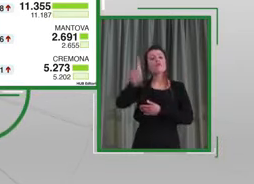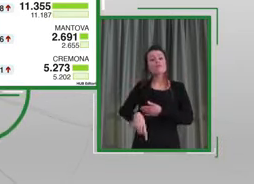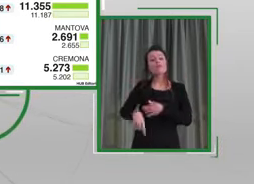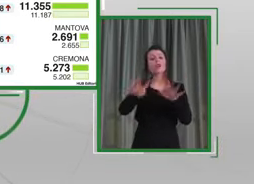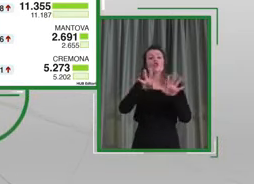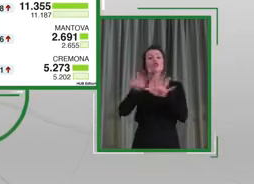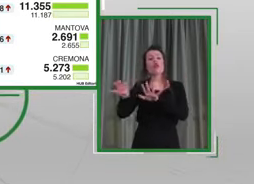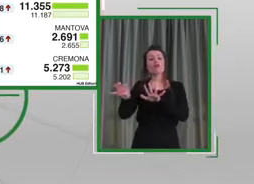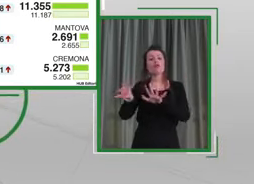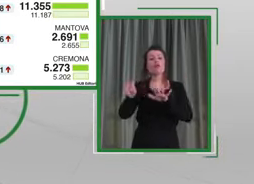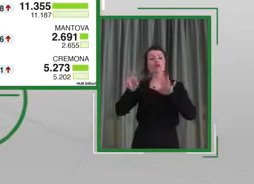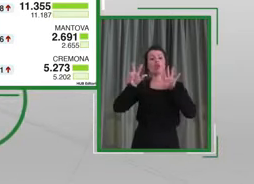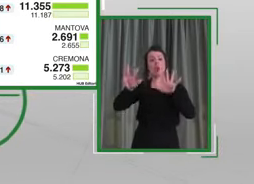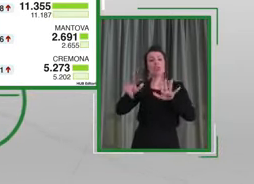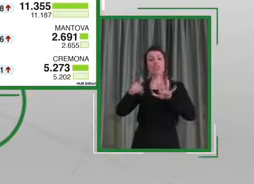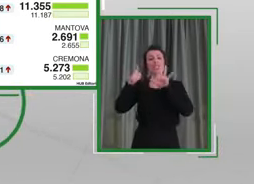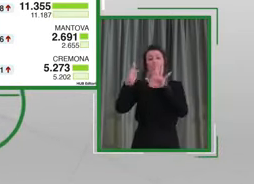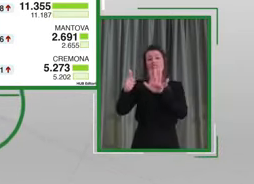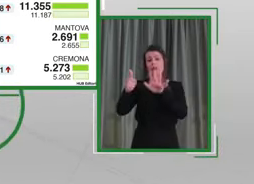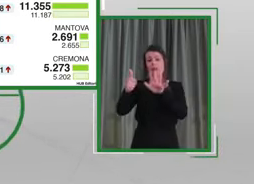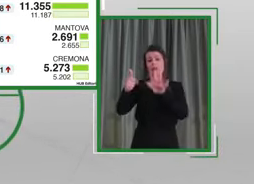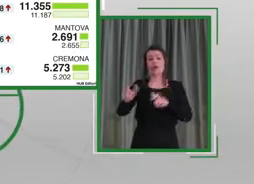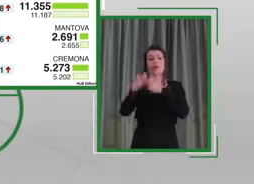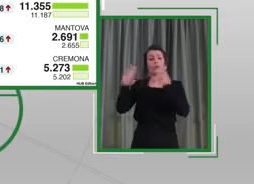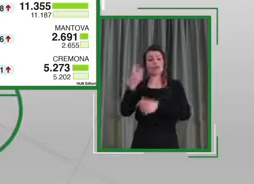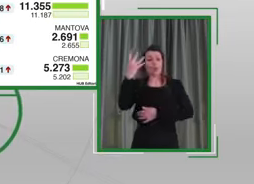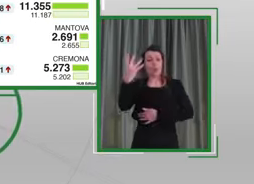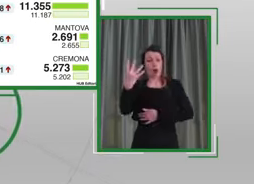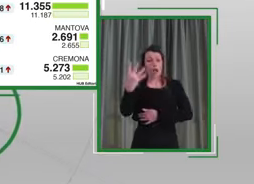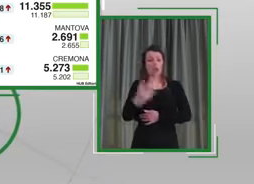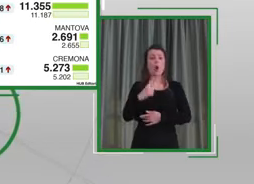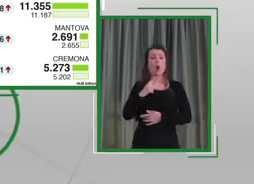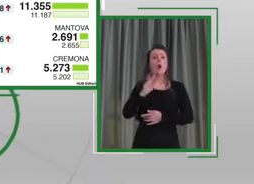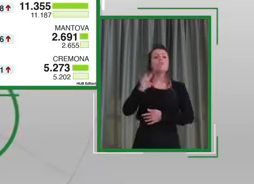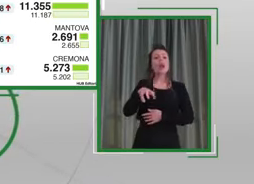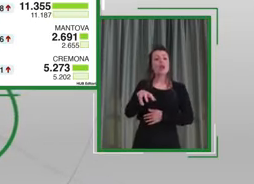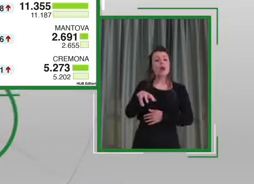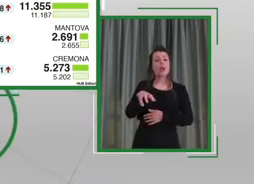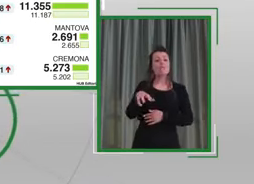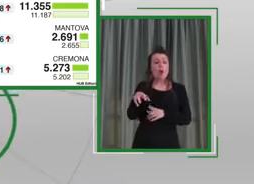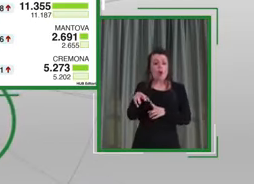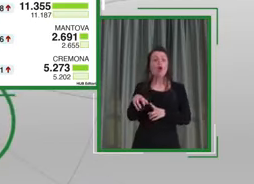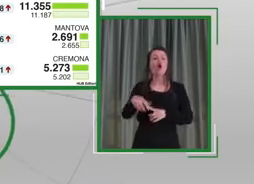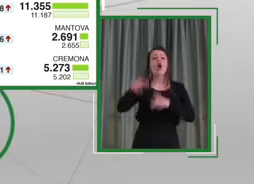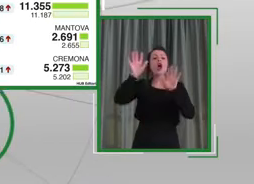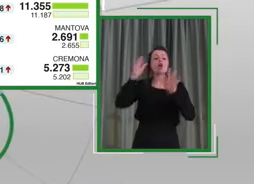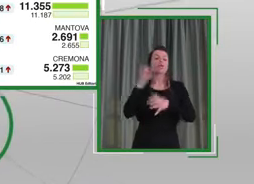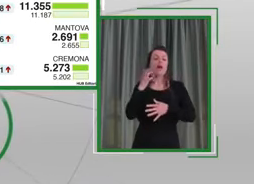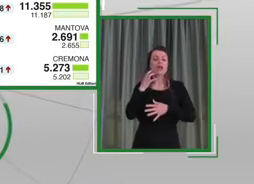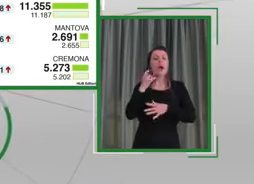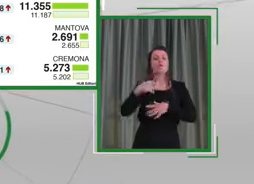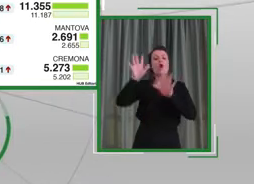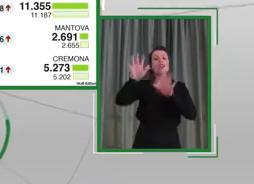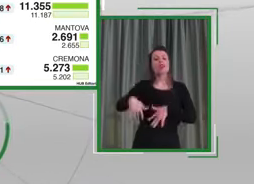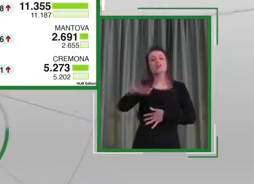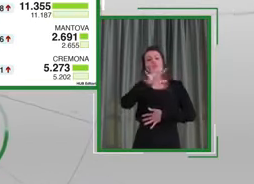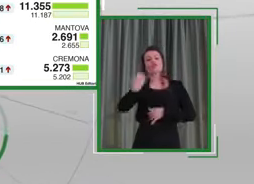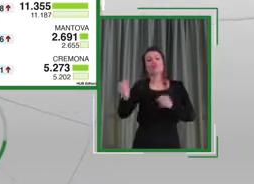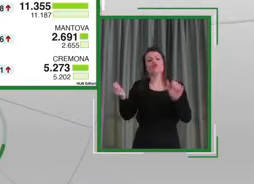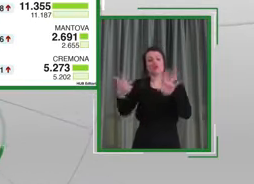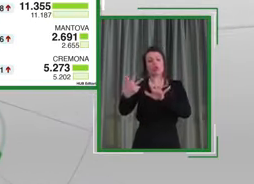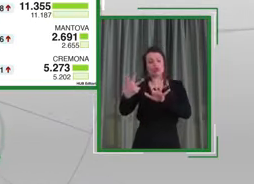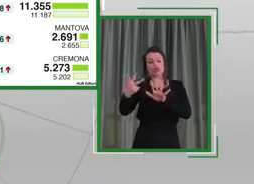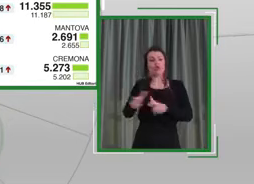1986 più 4 bergamo 10.518 più 46